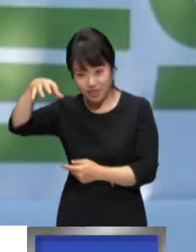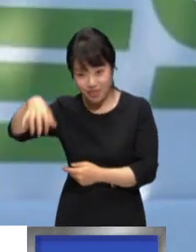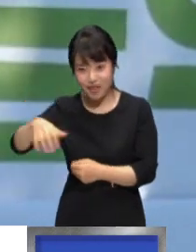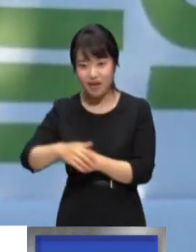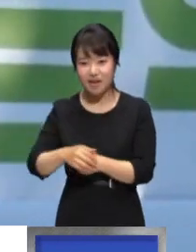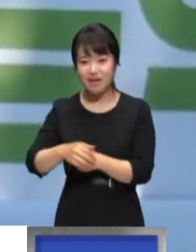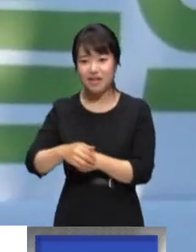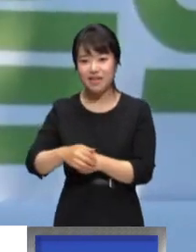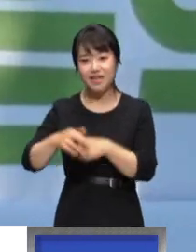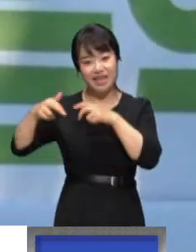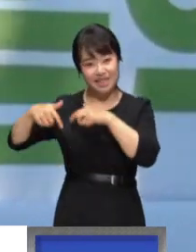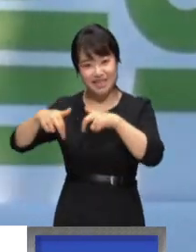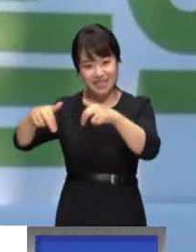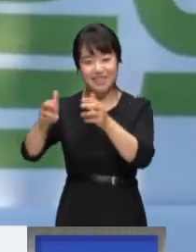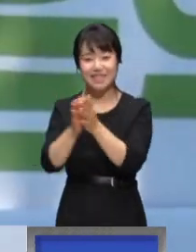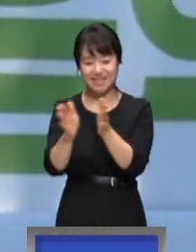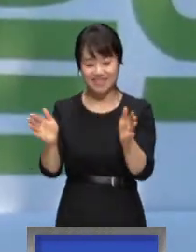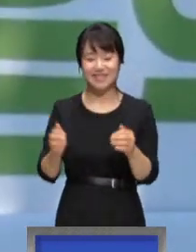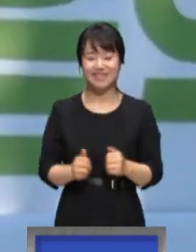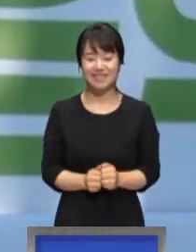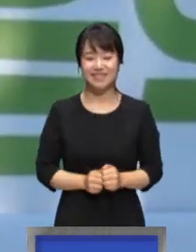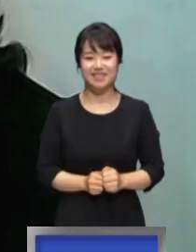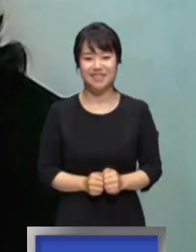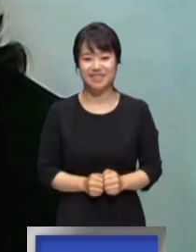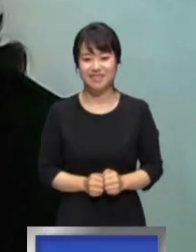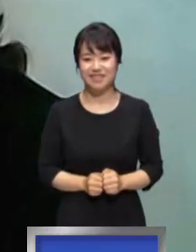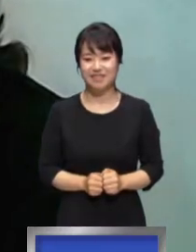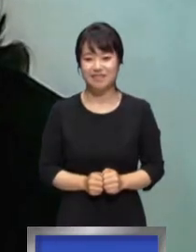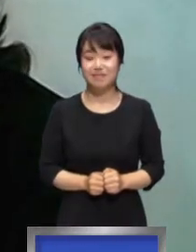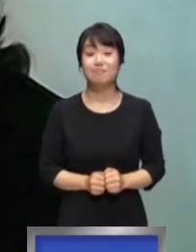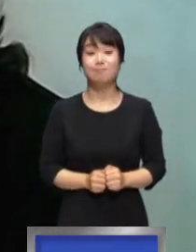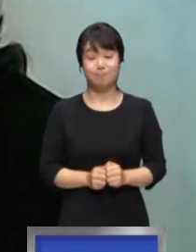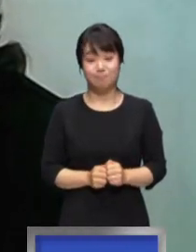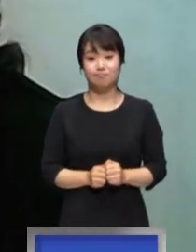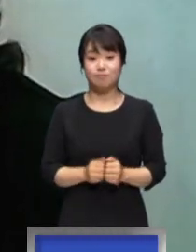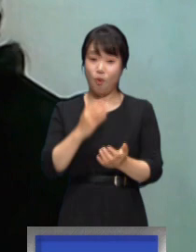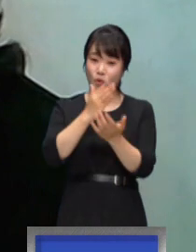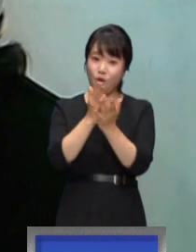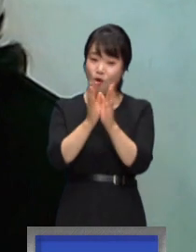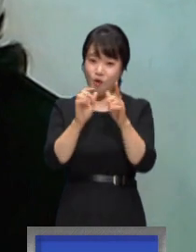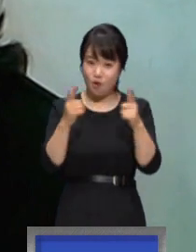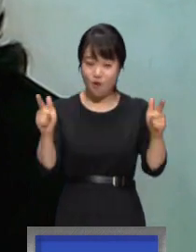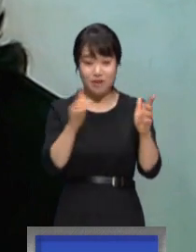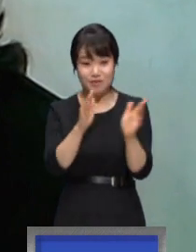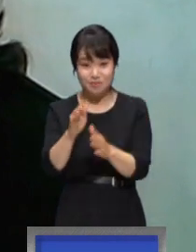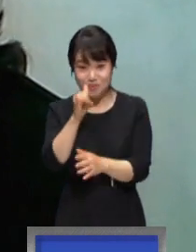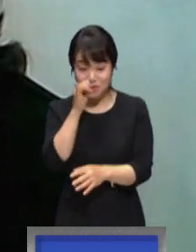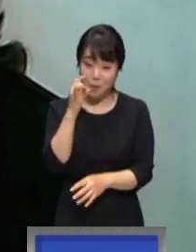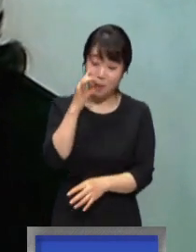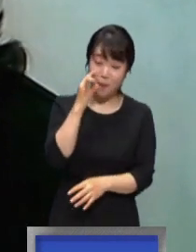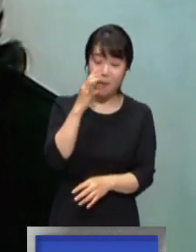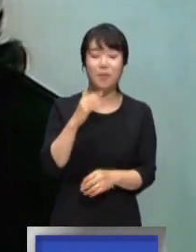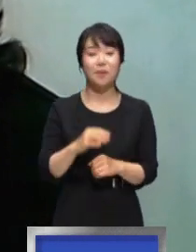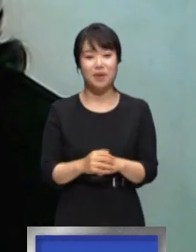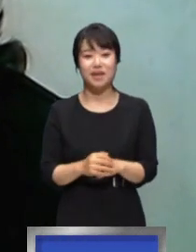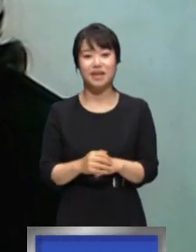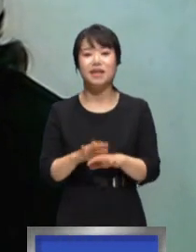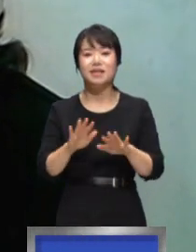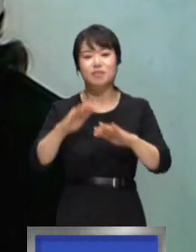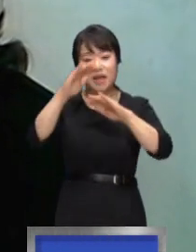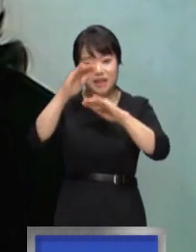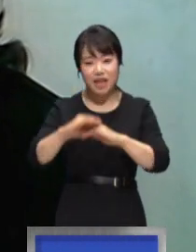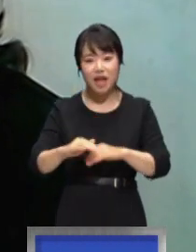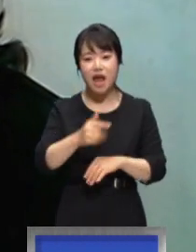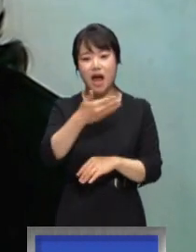이렇게 천변 산책을 하게 됐습니다. 네, 이 생각보다 다양한 프로그램들을 선보여서 새로운데요. 네, 이번에